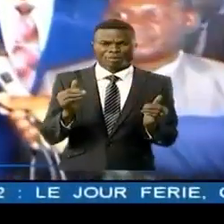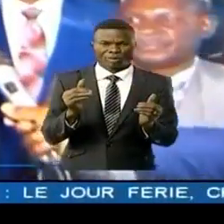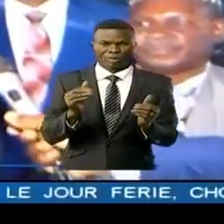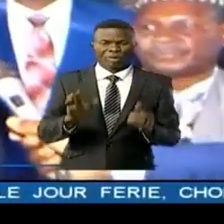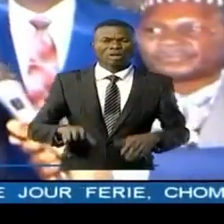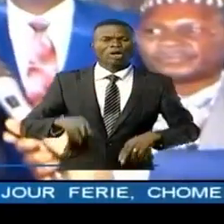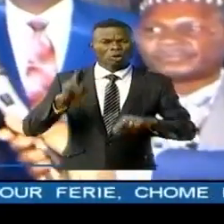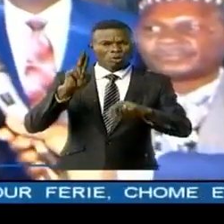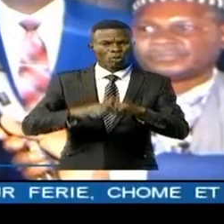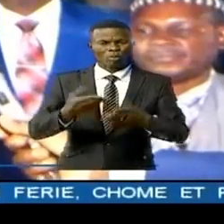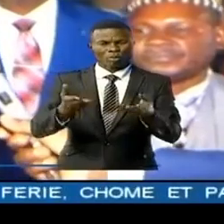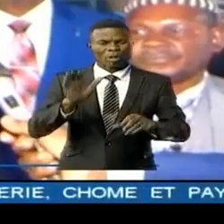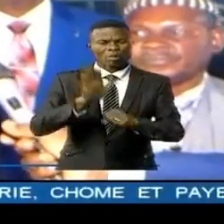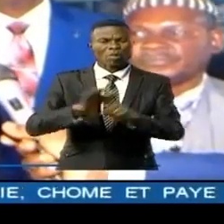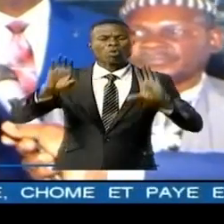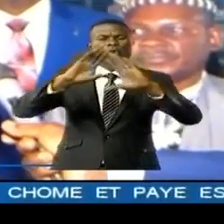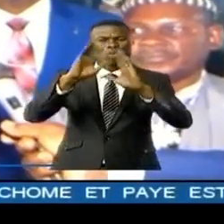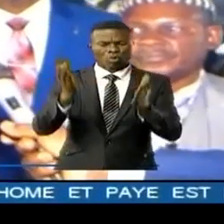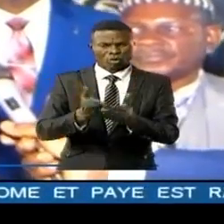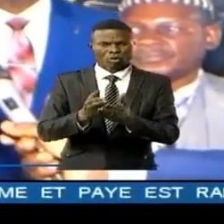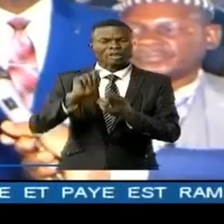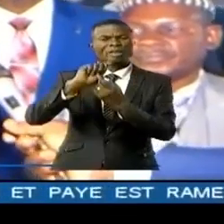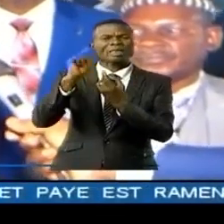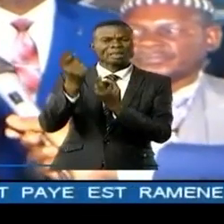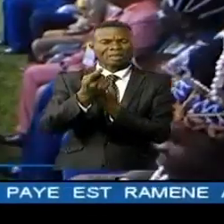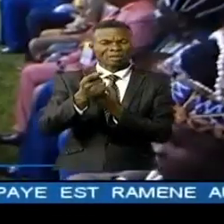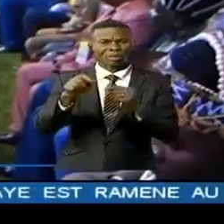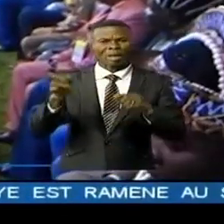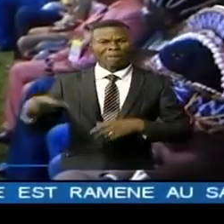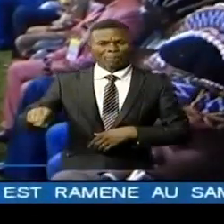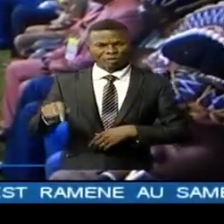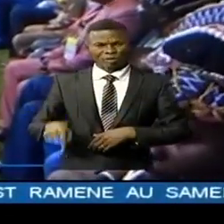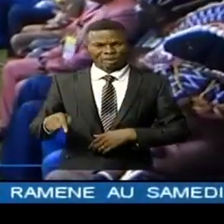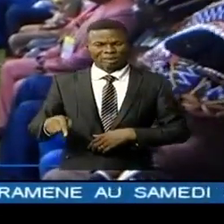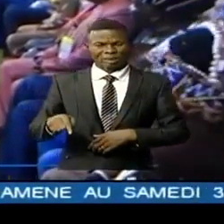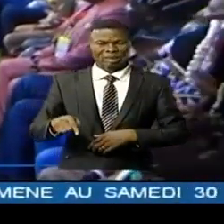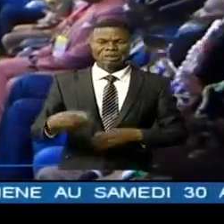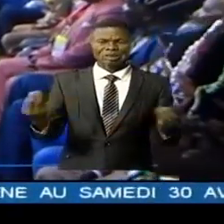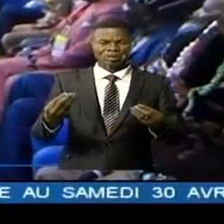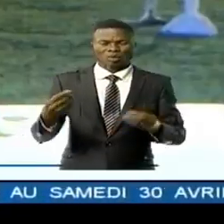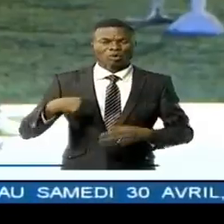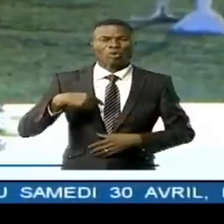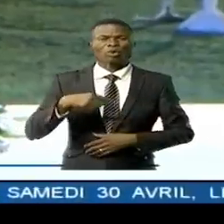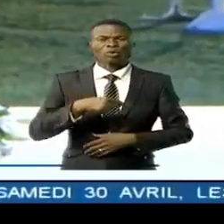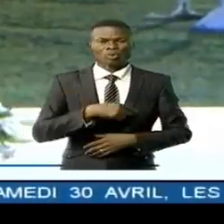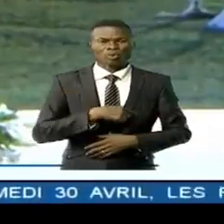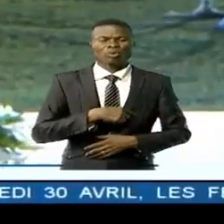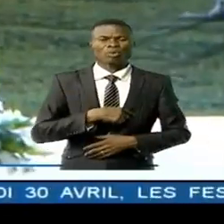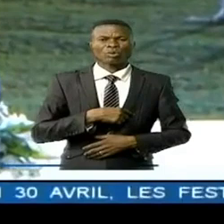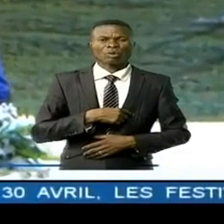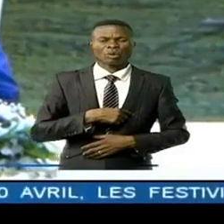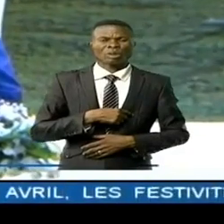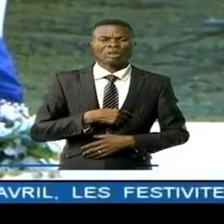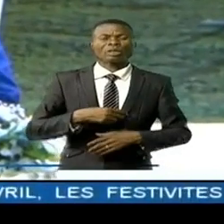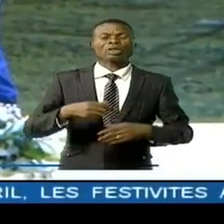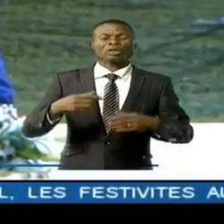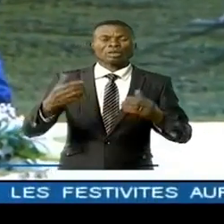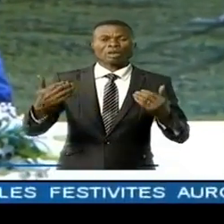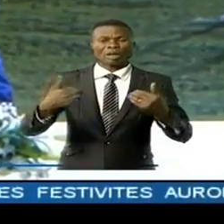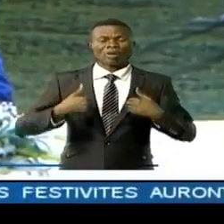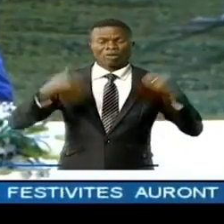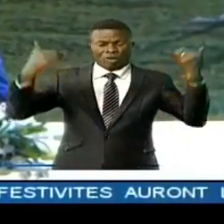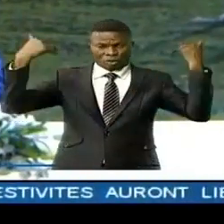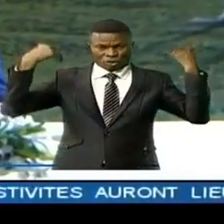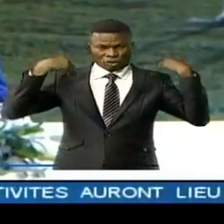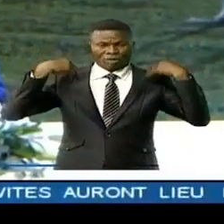vivons avec beaucoup de communautés ici dans cette province alors c'est comme ça que nous avons l'autorité suprême a pensé à